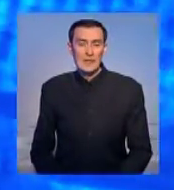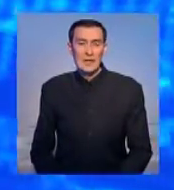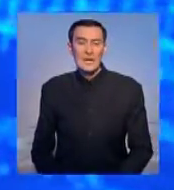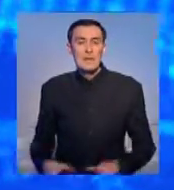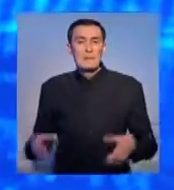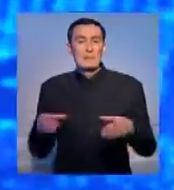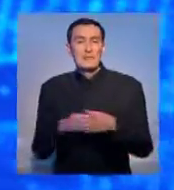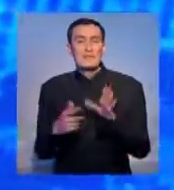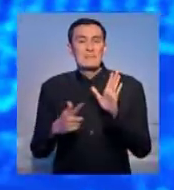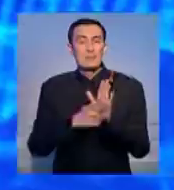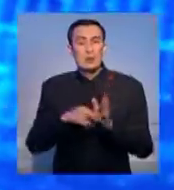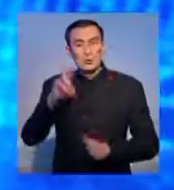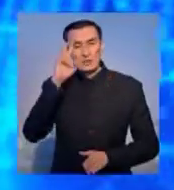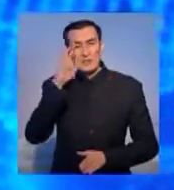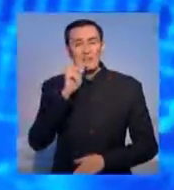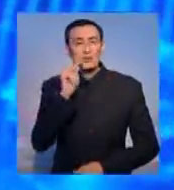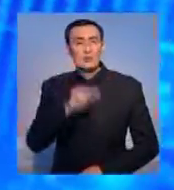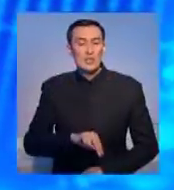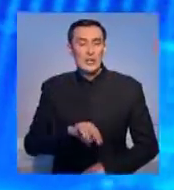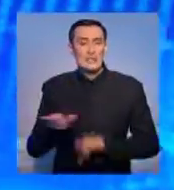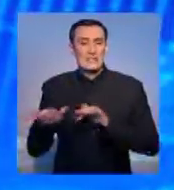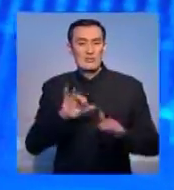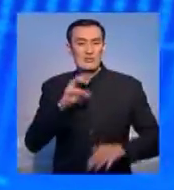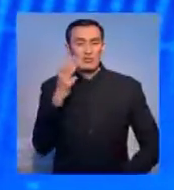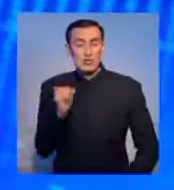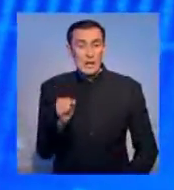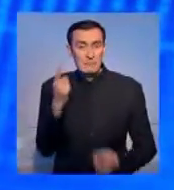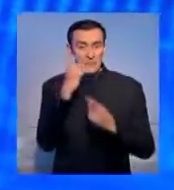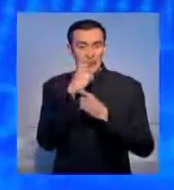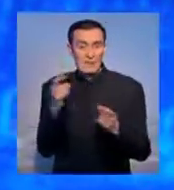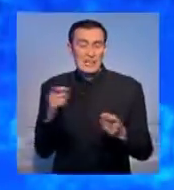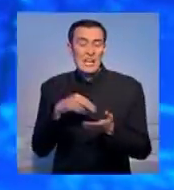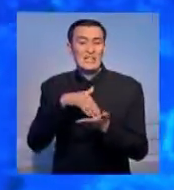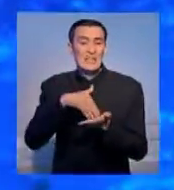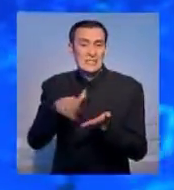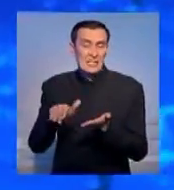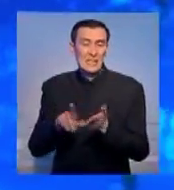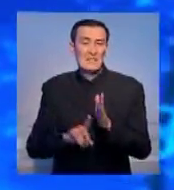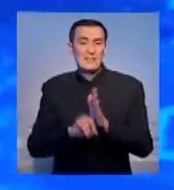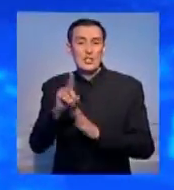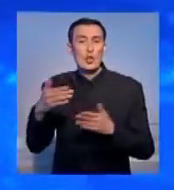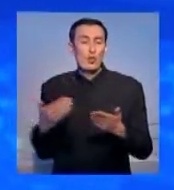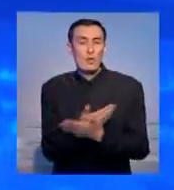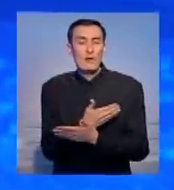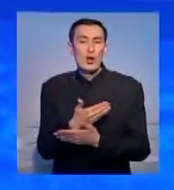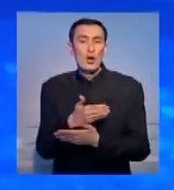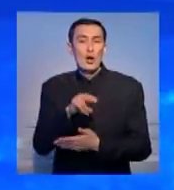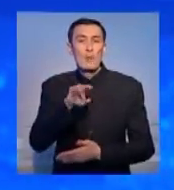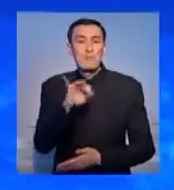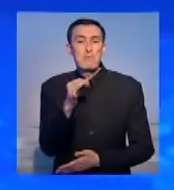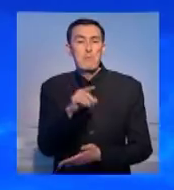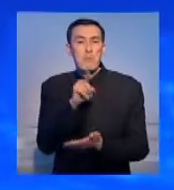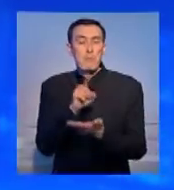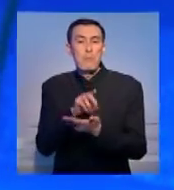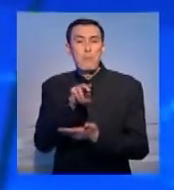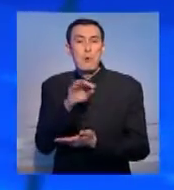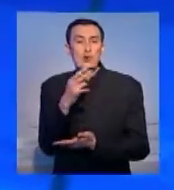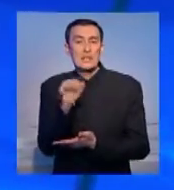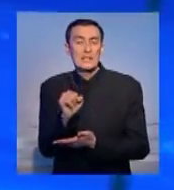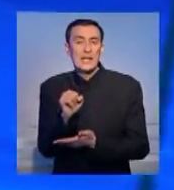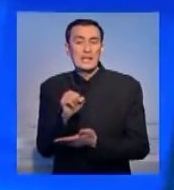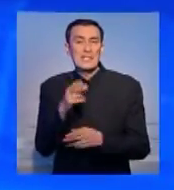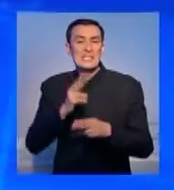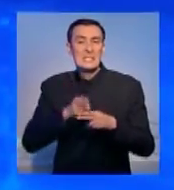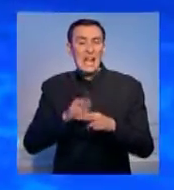Большая семерка осуждает действия Соединенных Штатов и призывает Белый дом отказаться от введения новых пошлин на импорт стали и